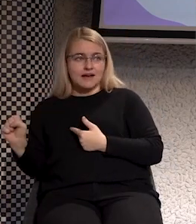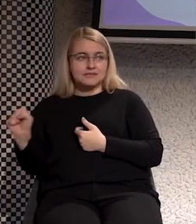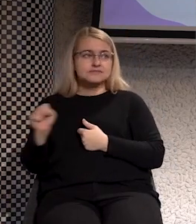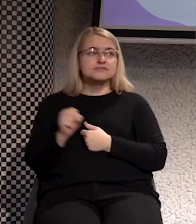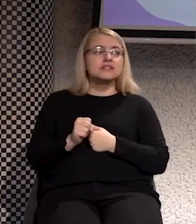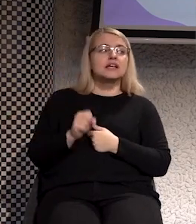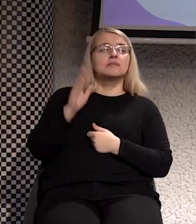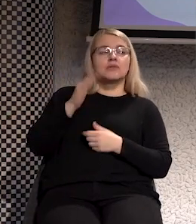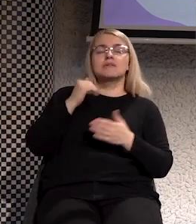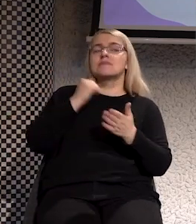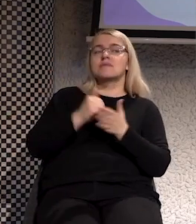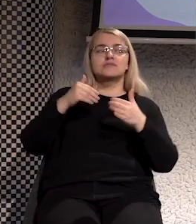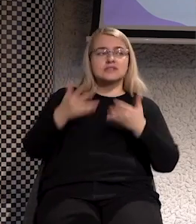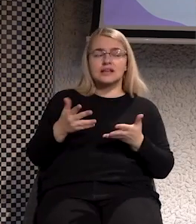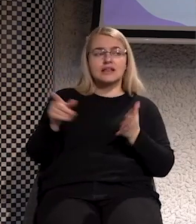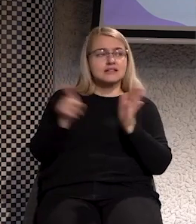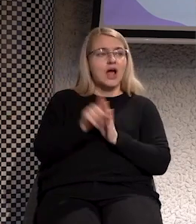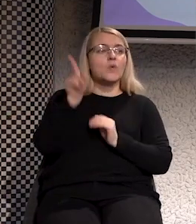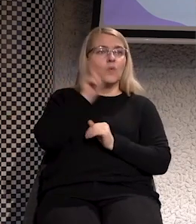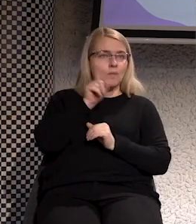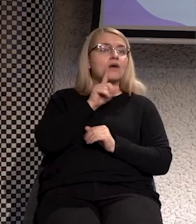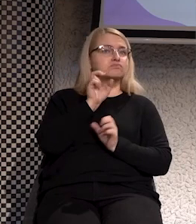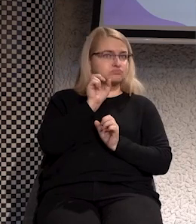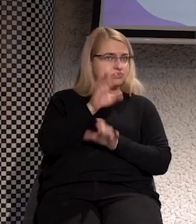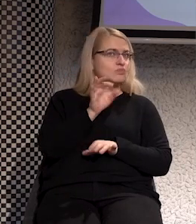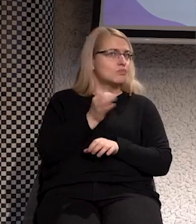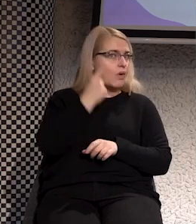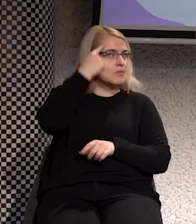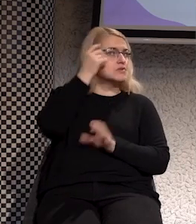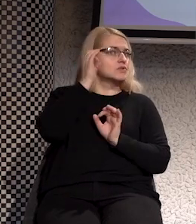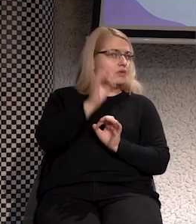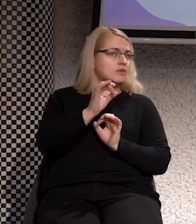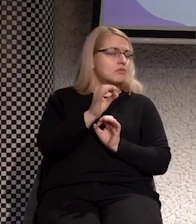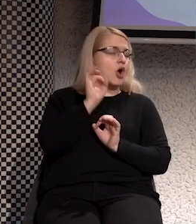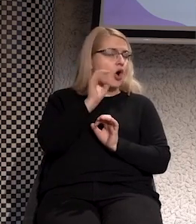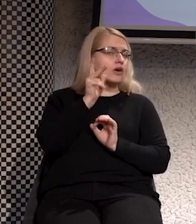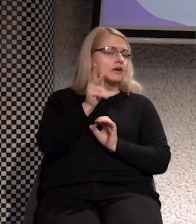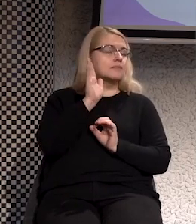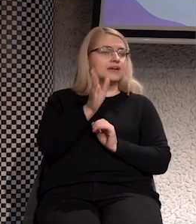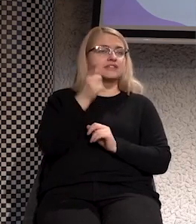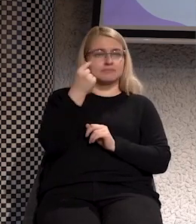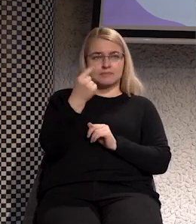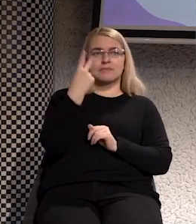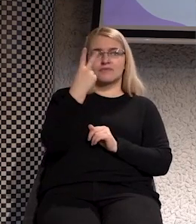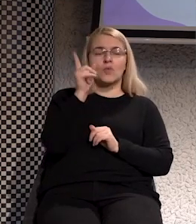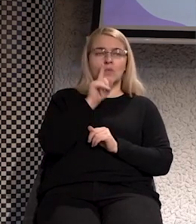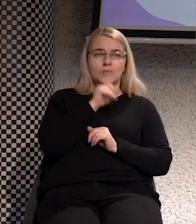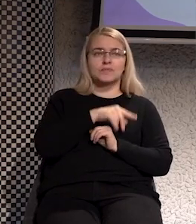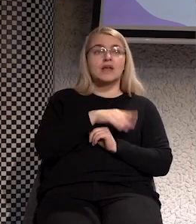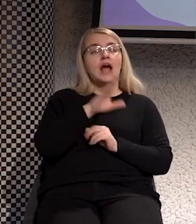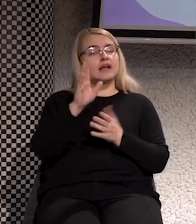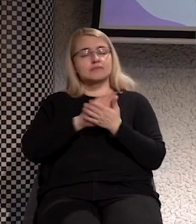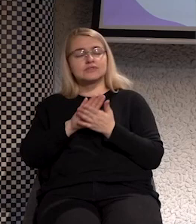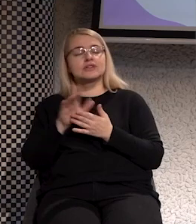i z raportu też wynika, że dla chłopaków to jest jedna z rekomendacji, że to będzie okej, że w parze prowadzącej będzie mężczyzna, że będzie też